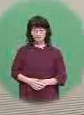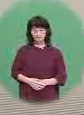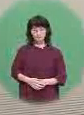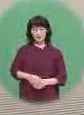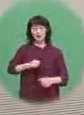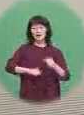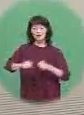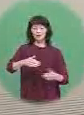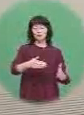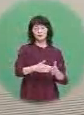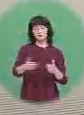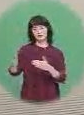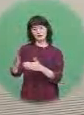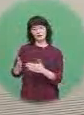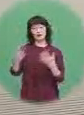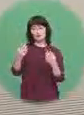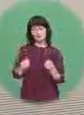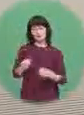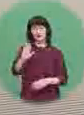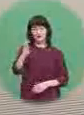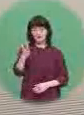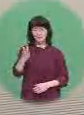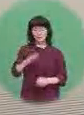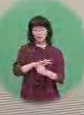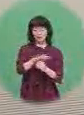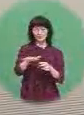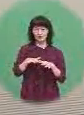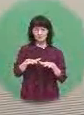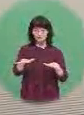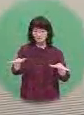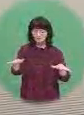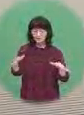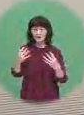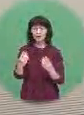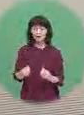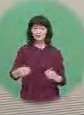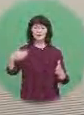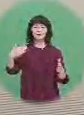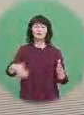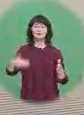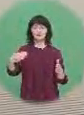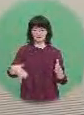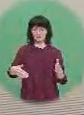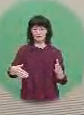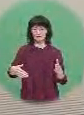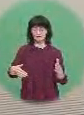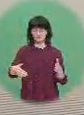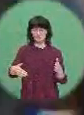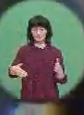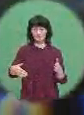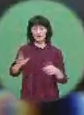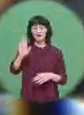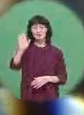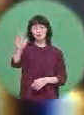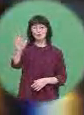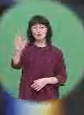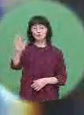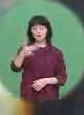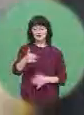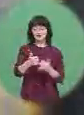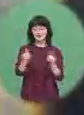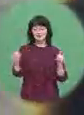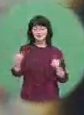行動制限はなくなりますが新型コロナウイルス感染症そのものがなくなるものではありませんので今後も